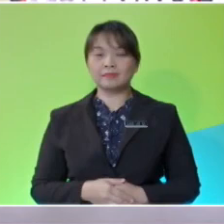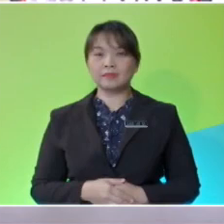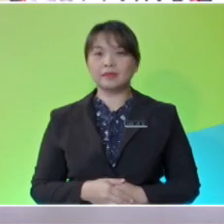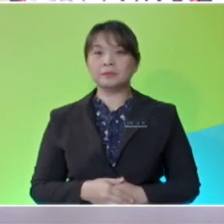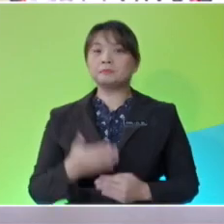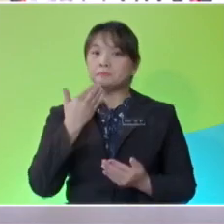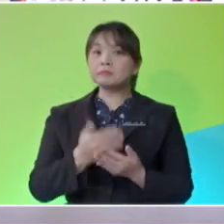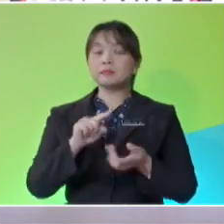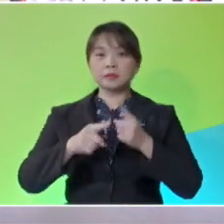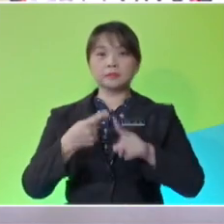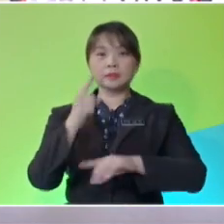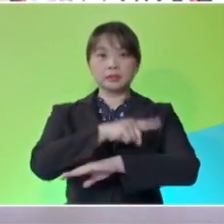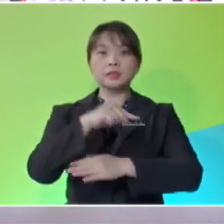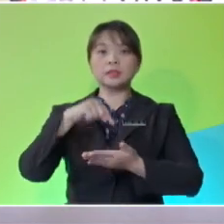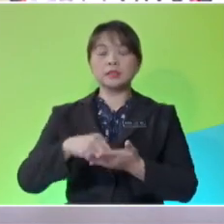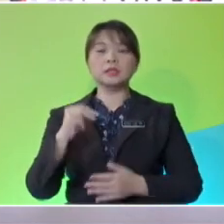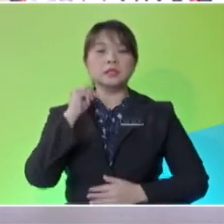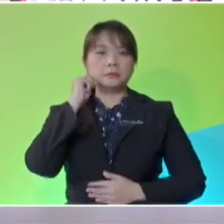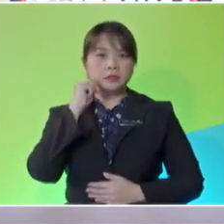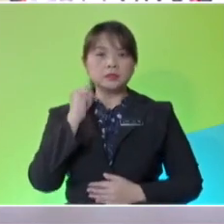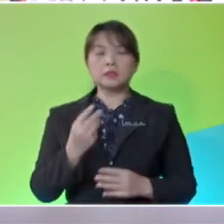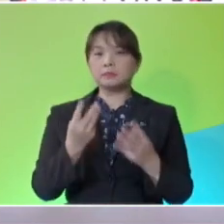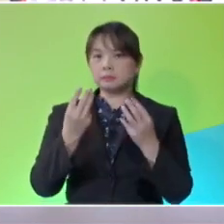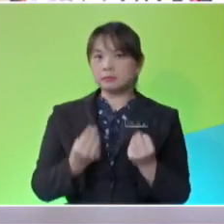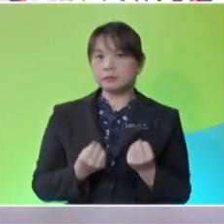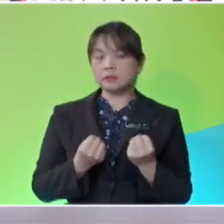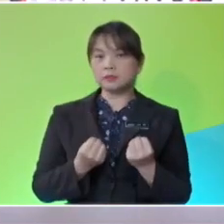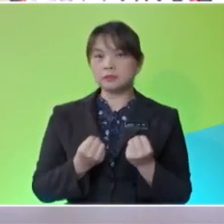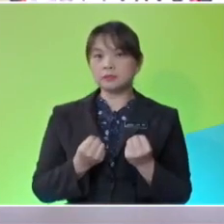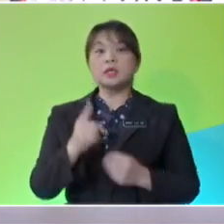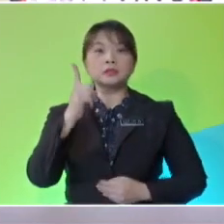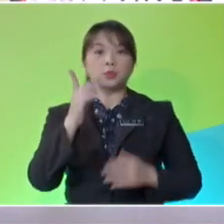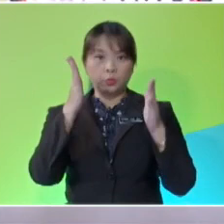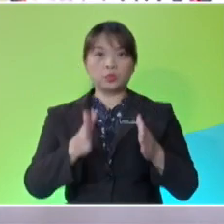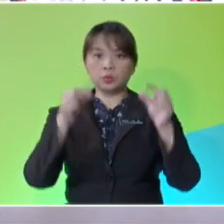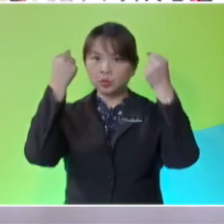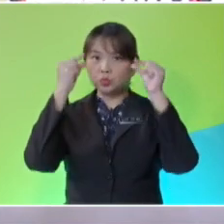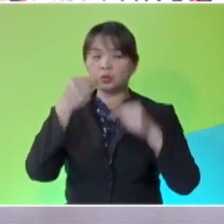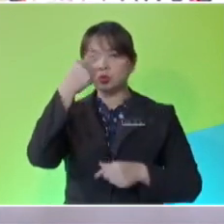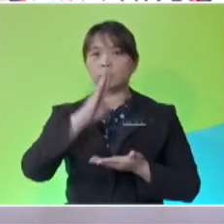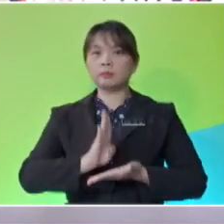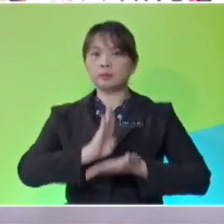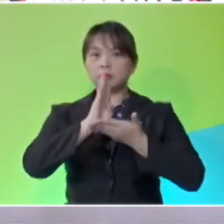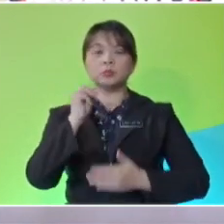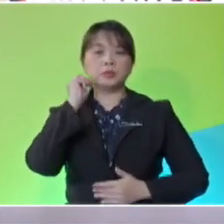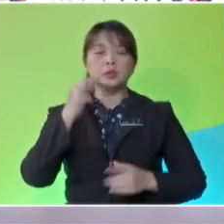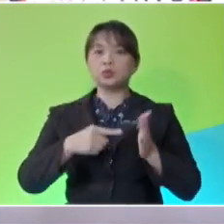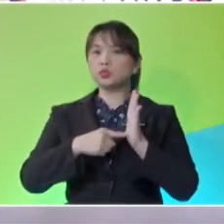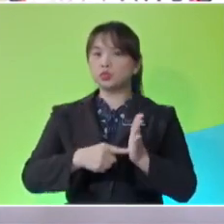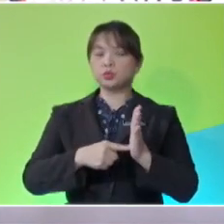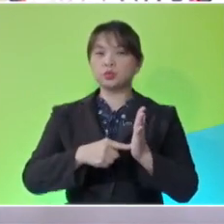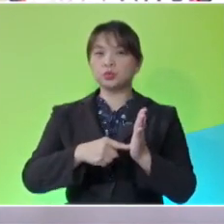hari ini saya enak seorang guru bantu saya untuk tunjuk lokasi hotel dekat